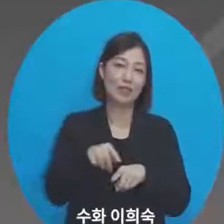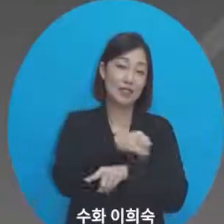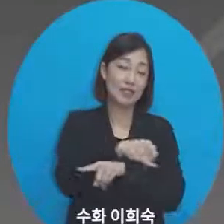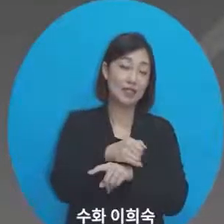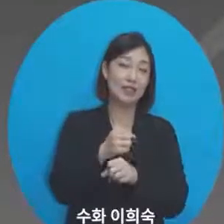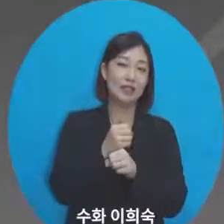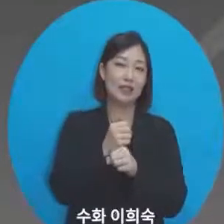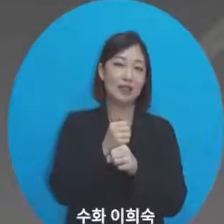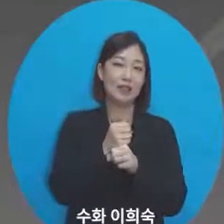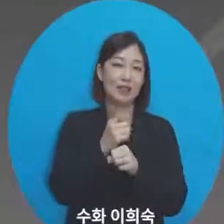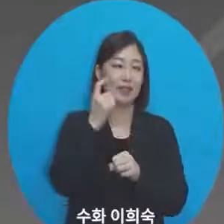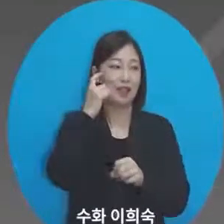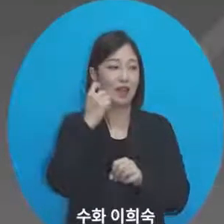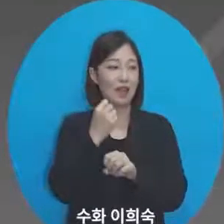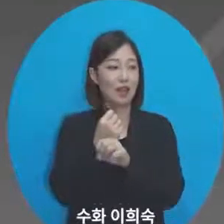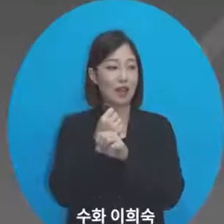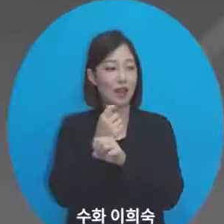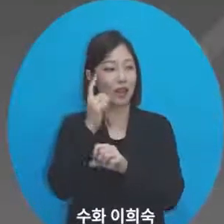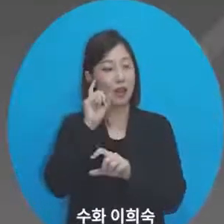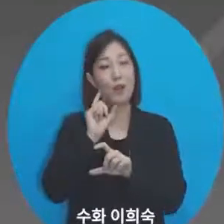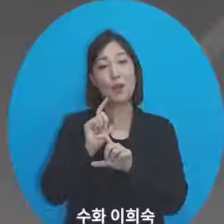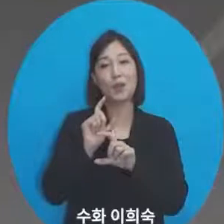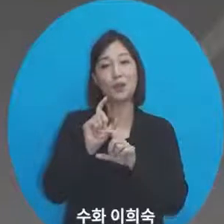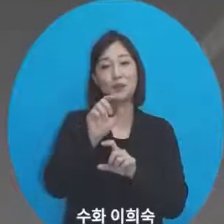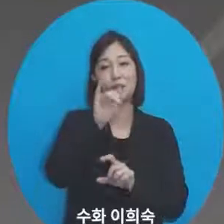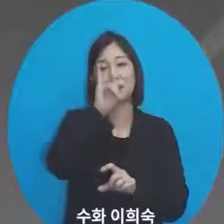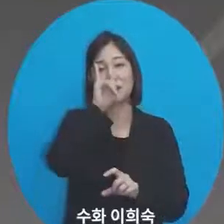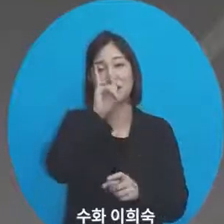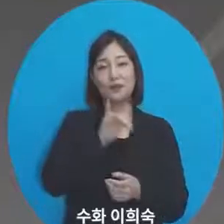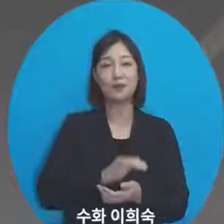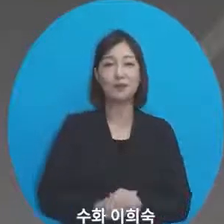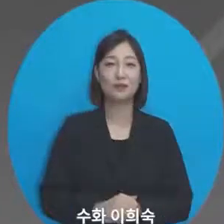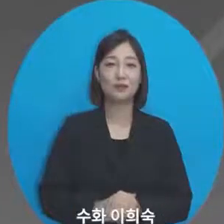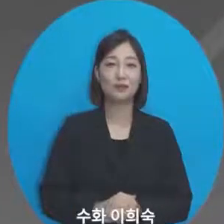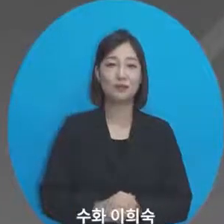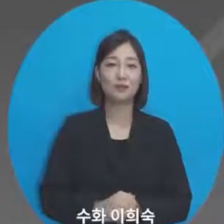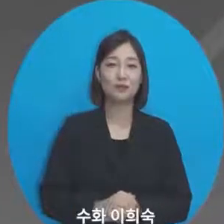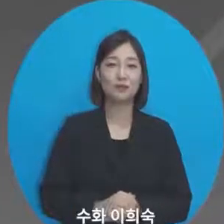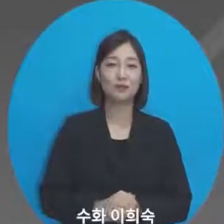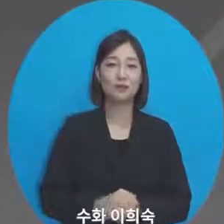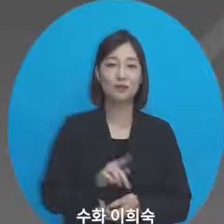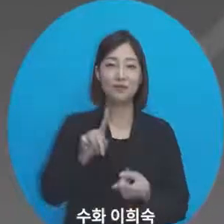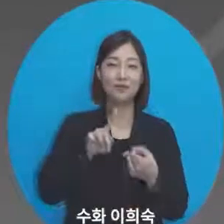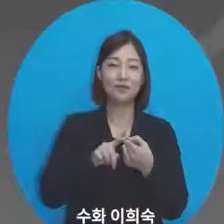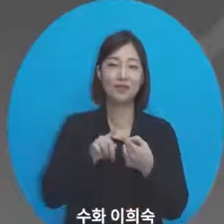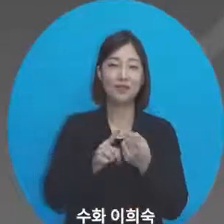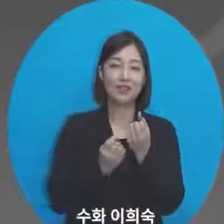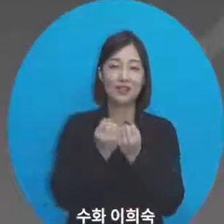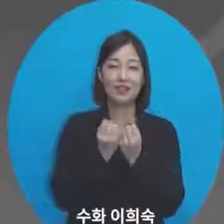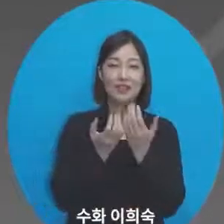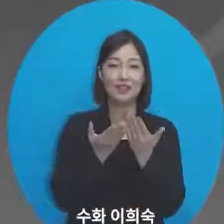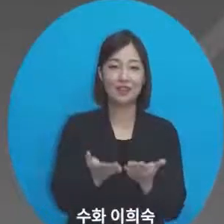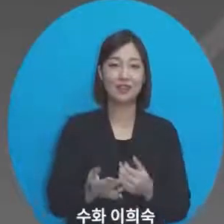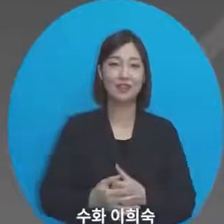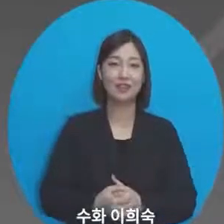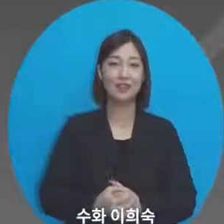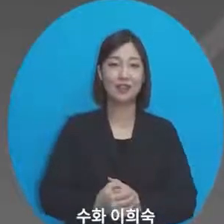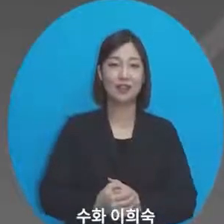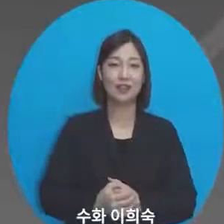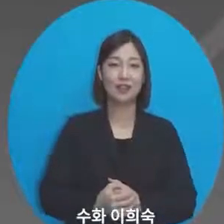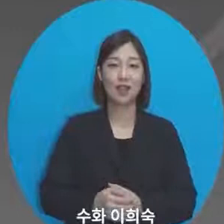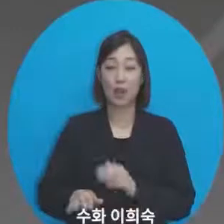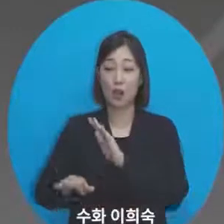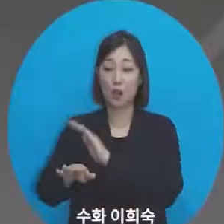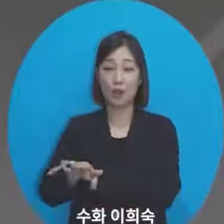어떻게 적용하여서 보호구역을 만들어 가는지 한번 살펴보도록 하겠습니다.